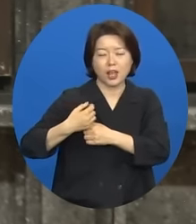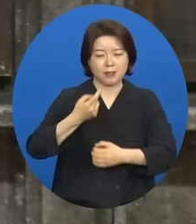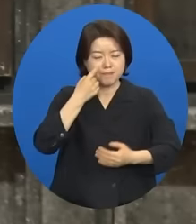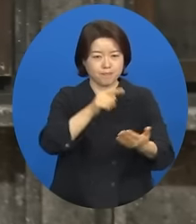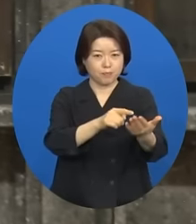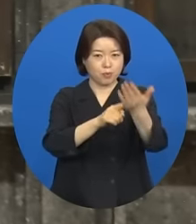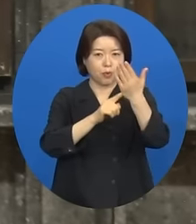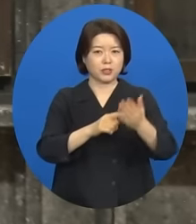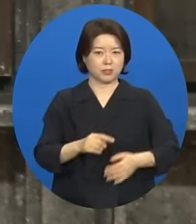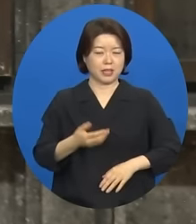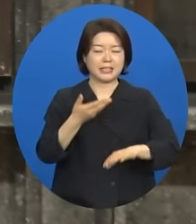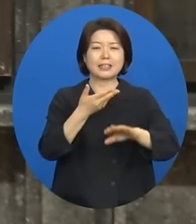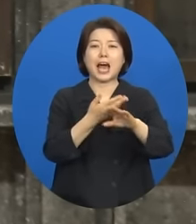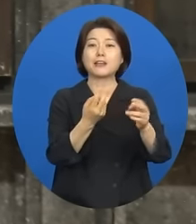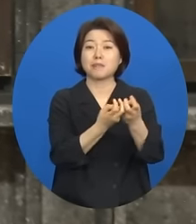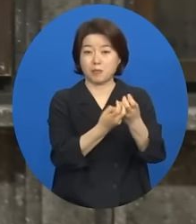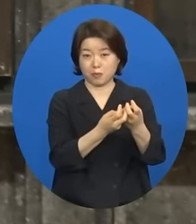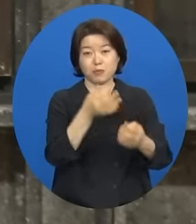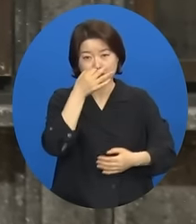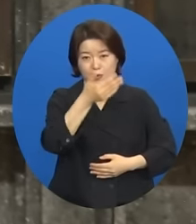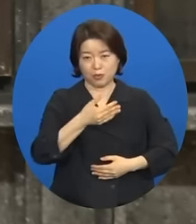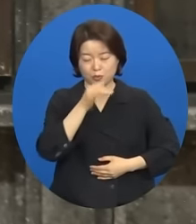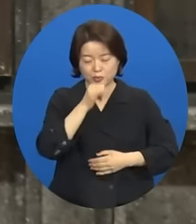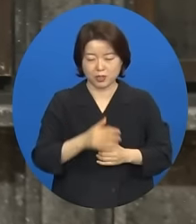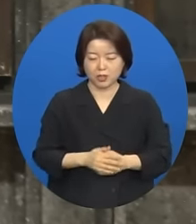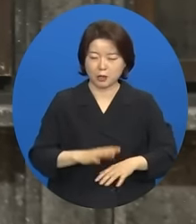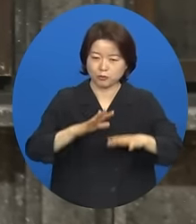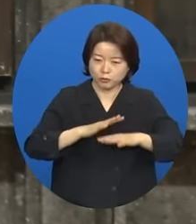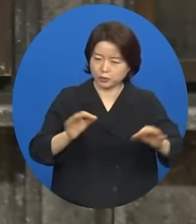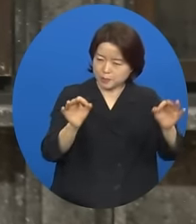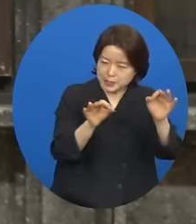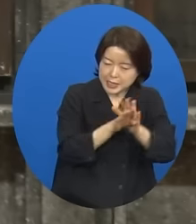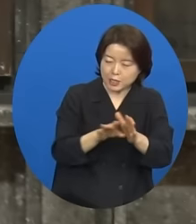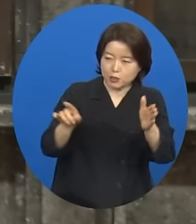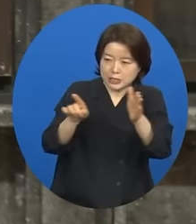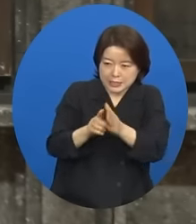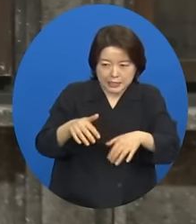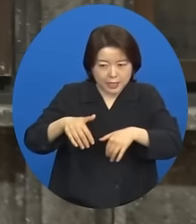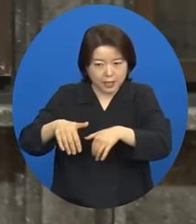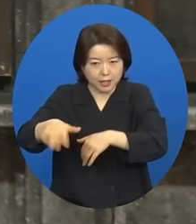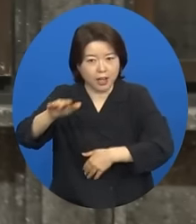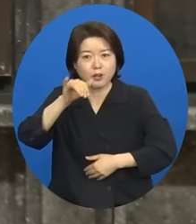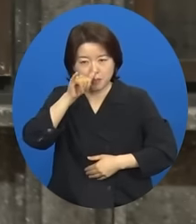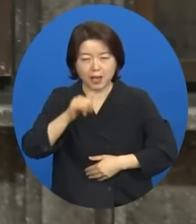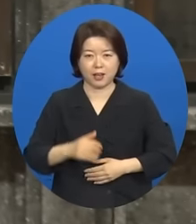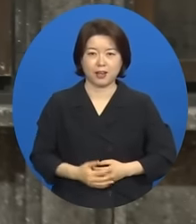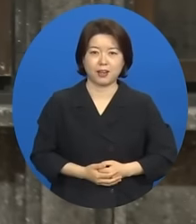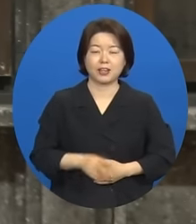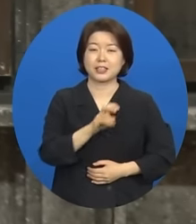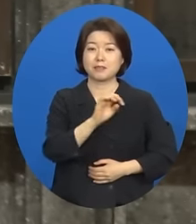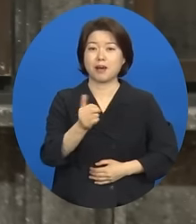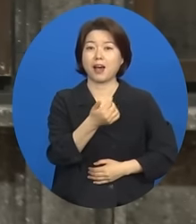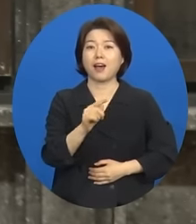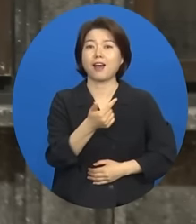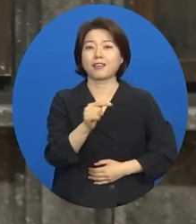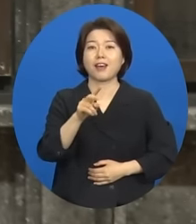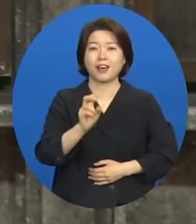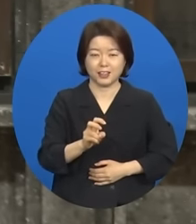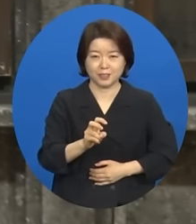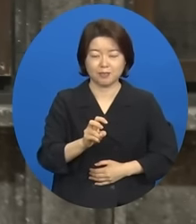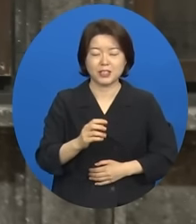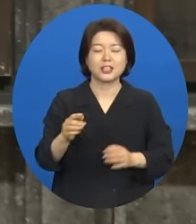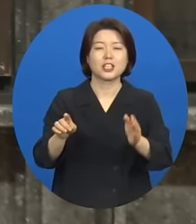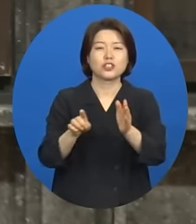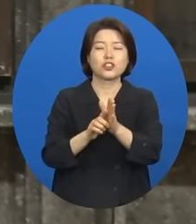그래서 두려움을 내려놓고 신뢰함으로 계속 나아갈 수가 있게 되는 거예요. 이 마하나임이 함께하는 은혜가 여러분들 삶에 있기를 진심으로